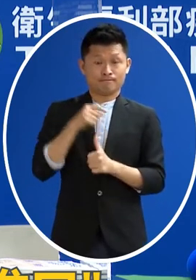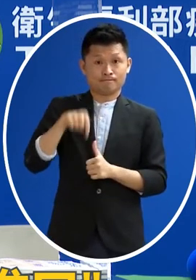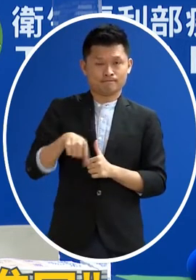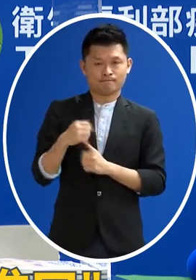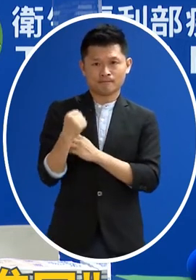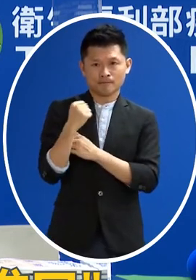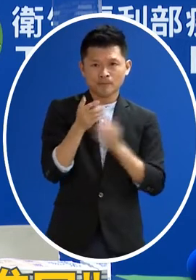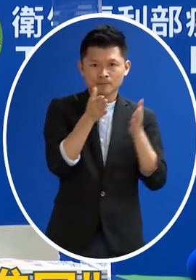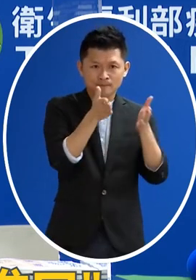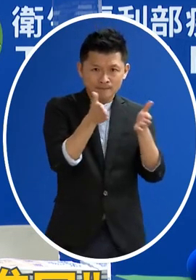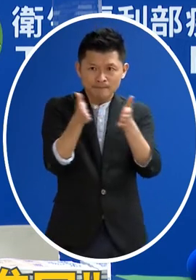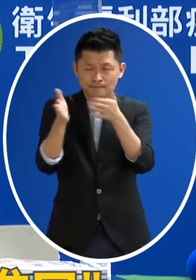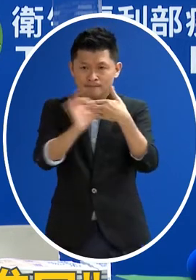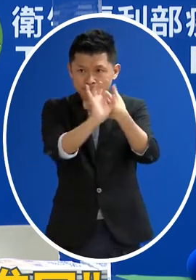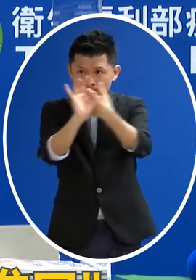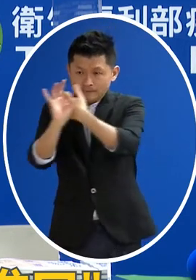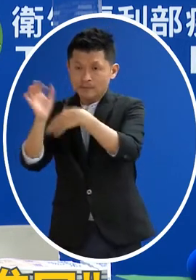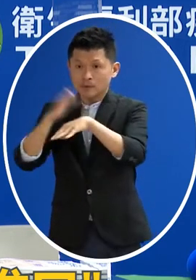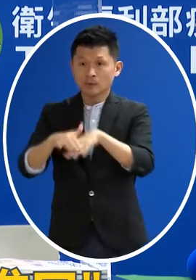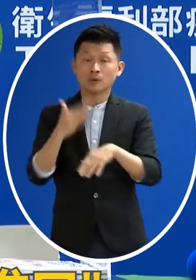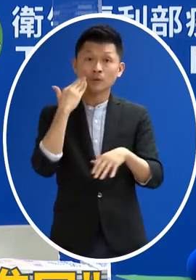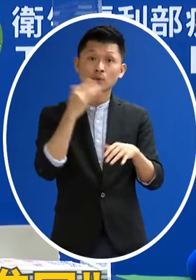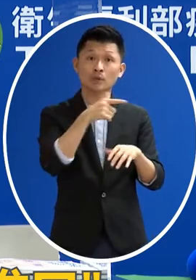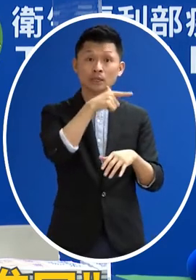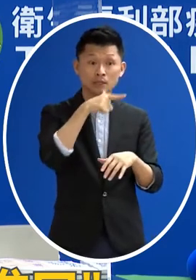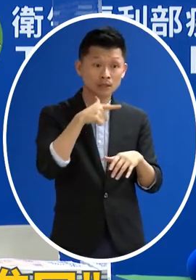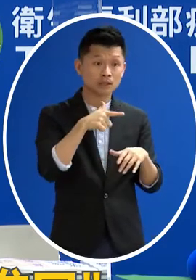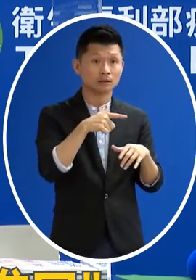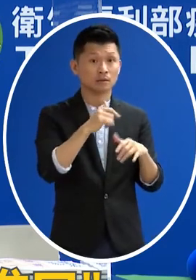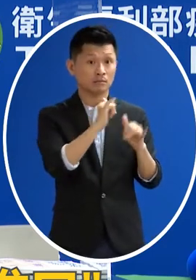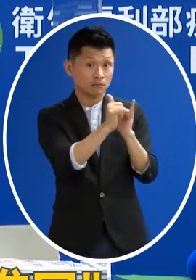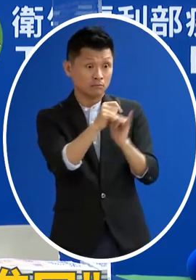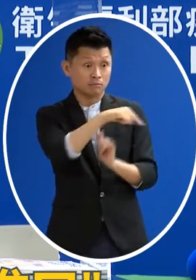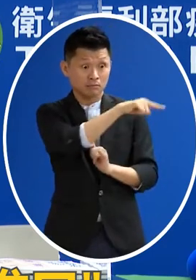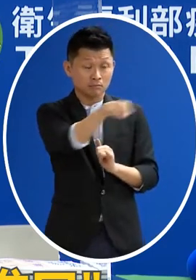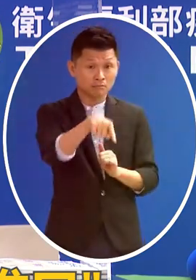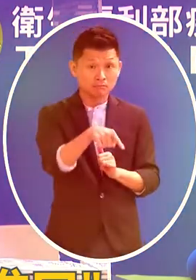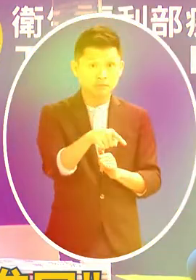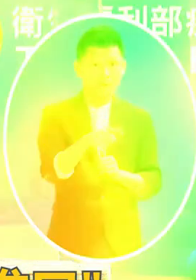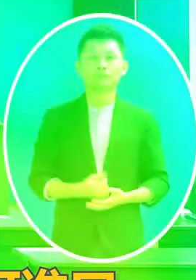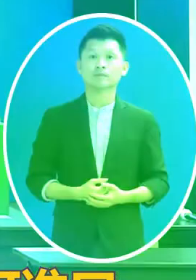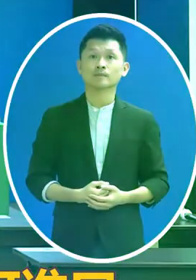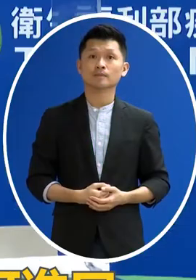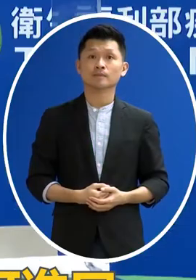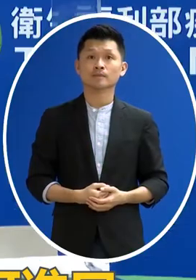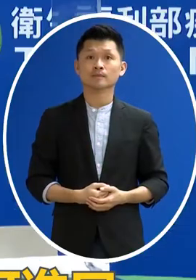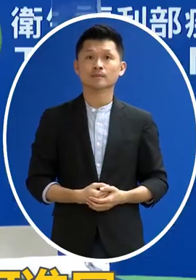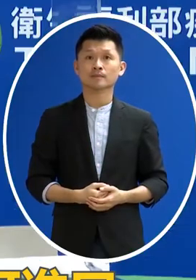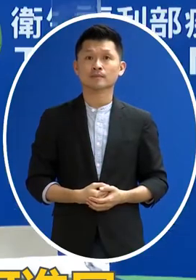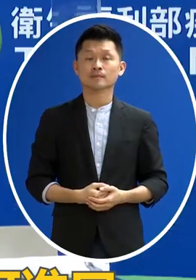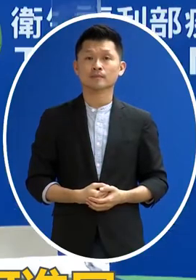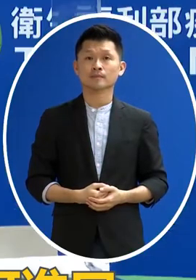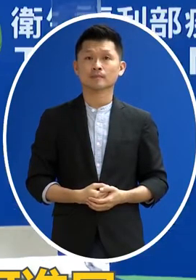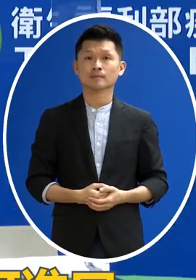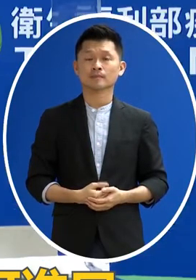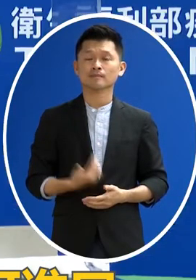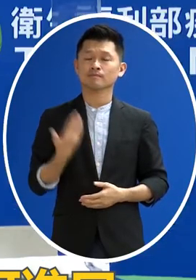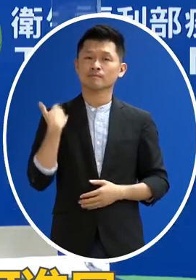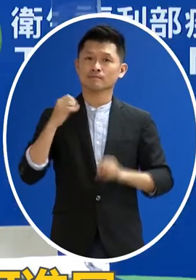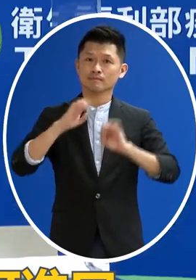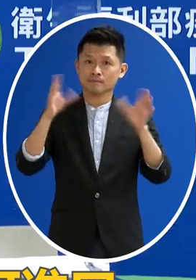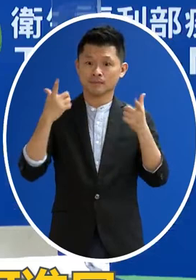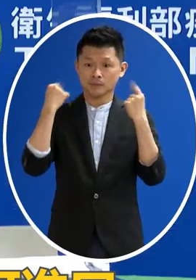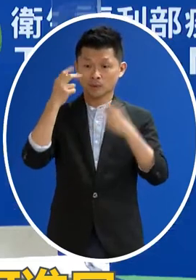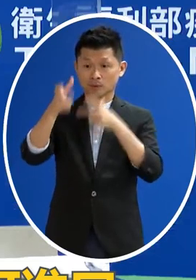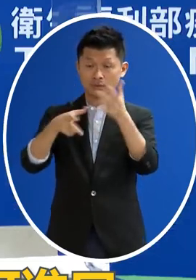努力哈。那民间如果有这样的可能性，好，我们会尽量予以协助。第二，大概是我们那时候一直讲说这个原